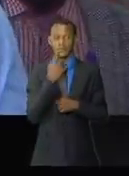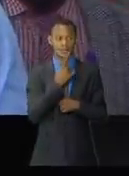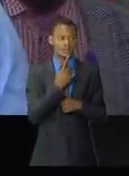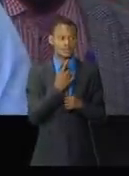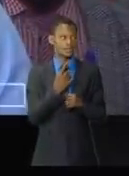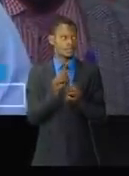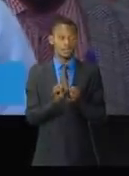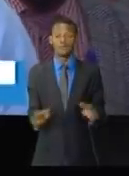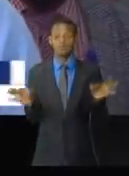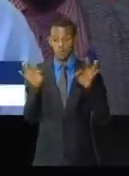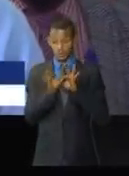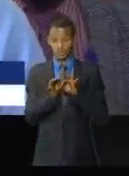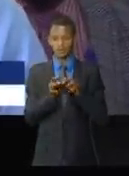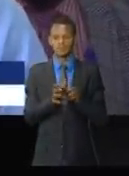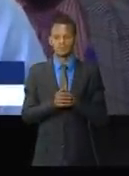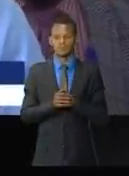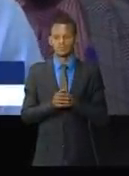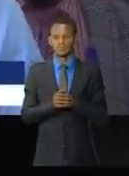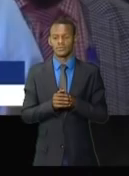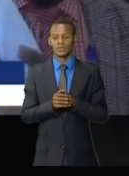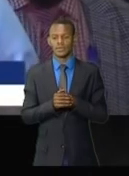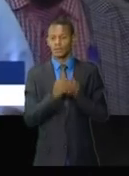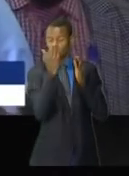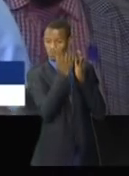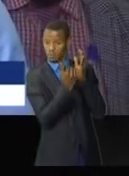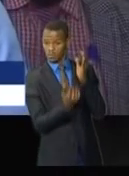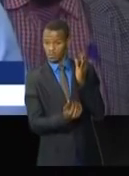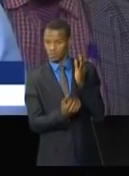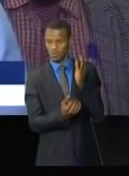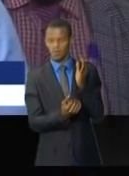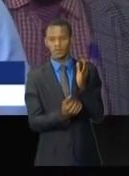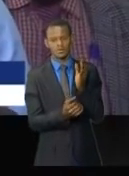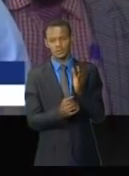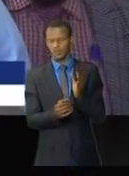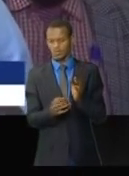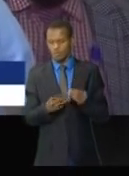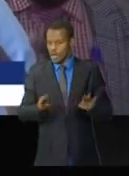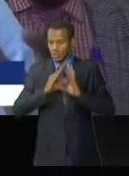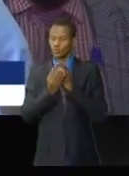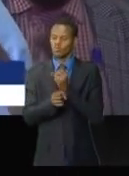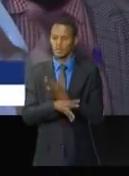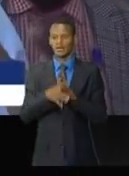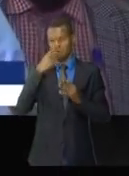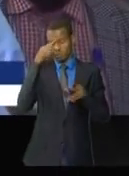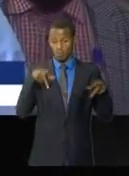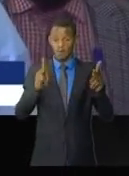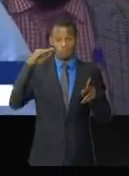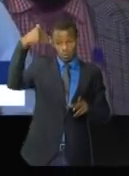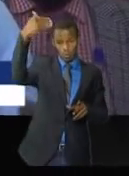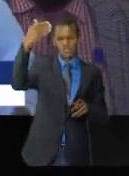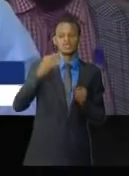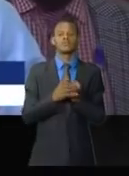tous les indicateurs soient réunis pour une reprise apaisée, hein, pour une reprise